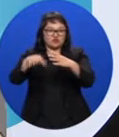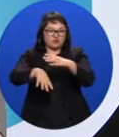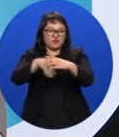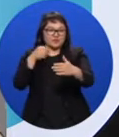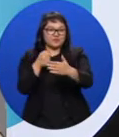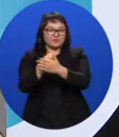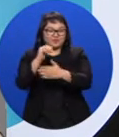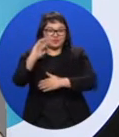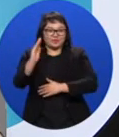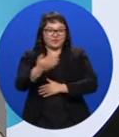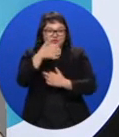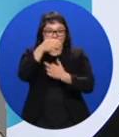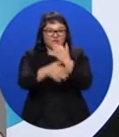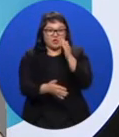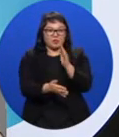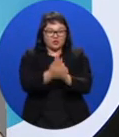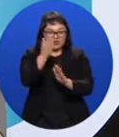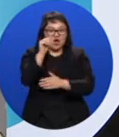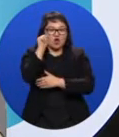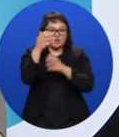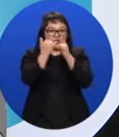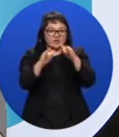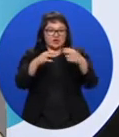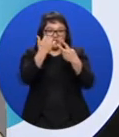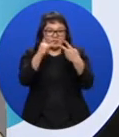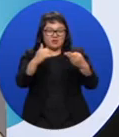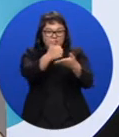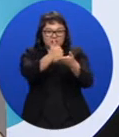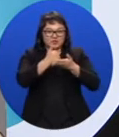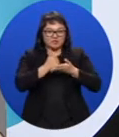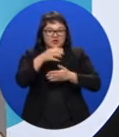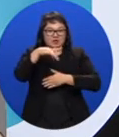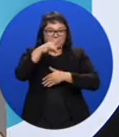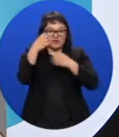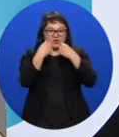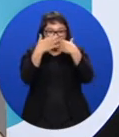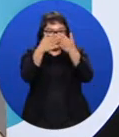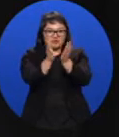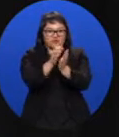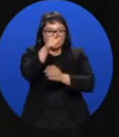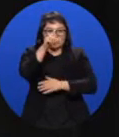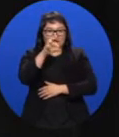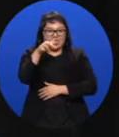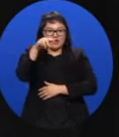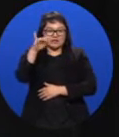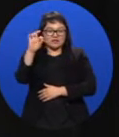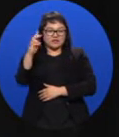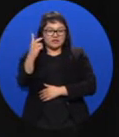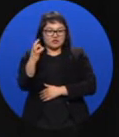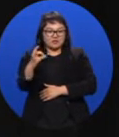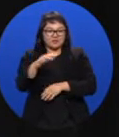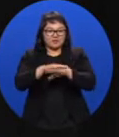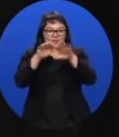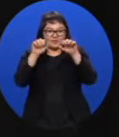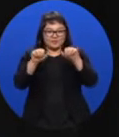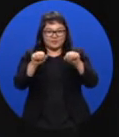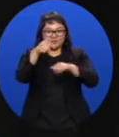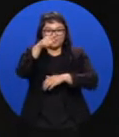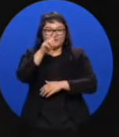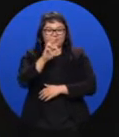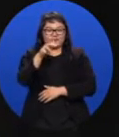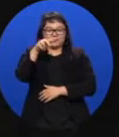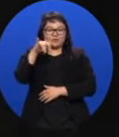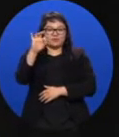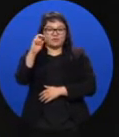결정됐습니다. 서귀포시 선거 후보자 두 분 모셨습니다. 먼저 새누리당 강지용 후보입니다. 네, 안녕하십니까.